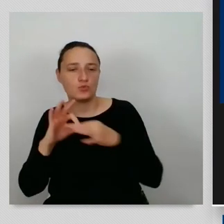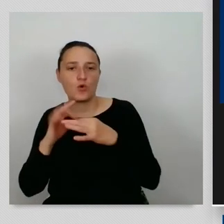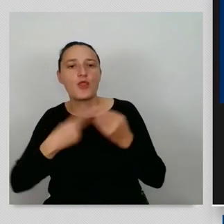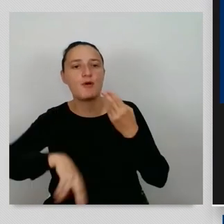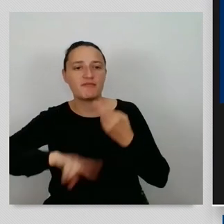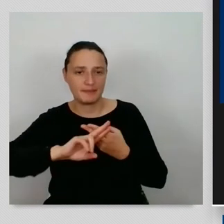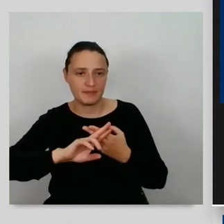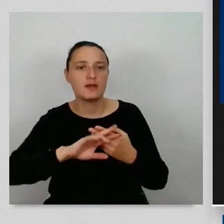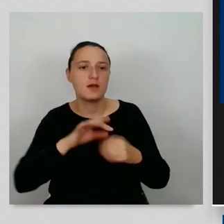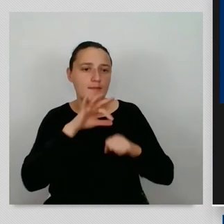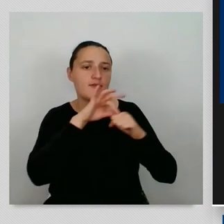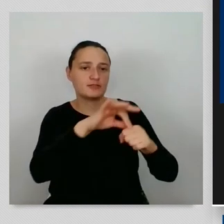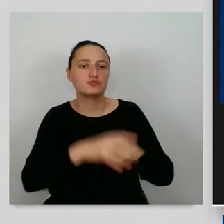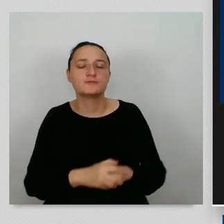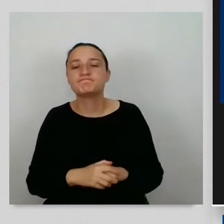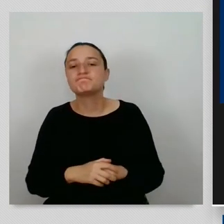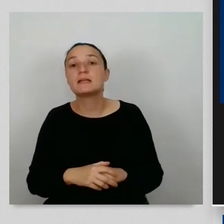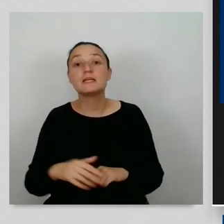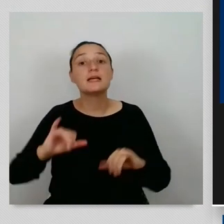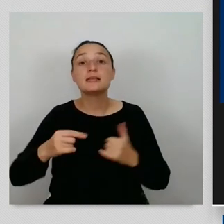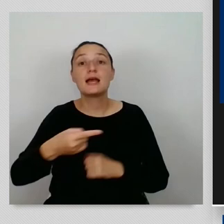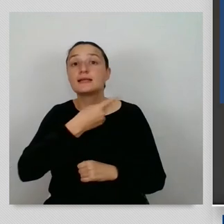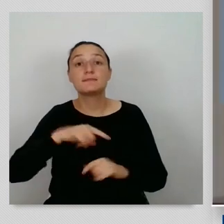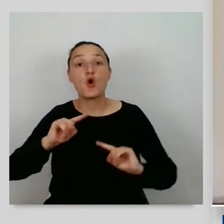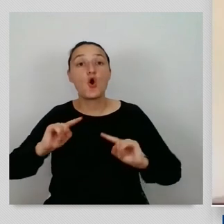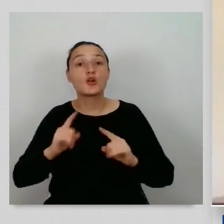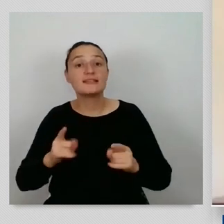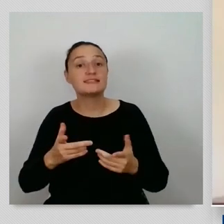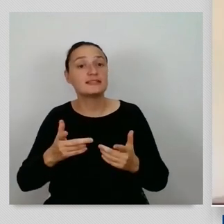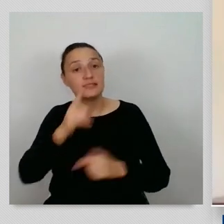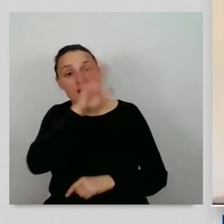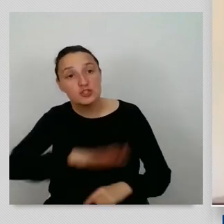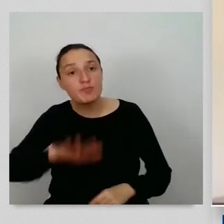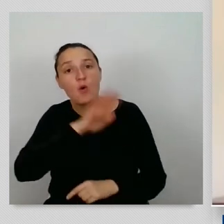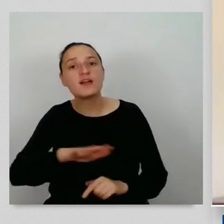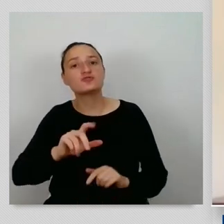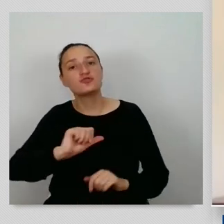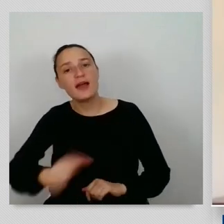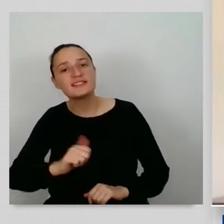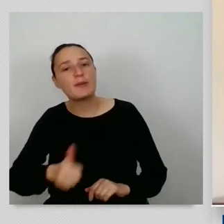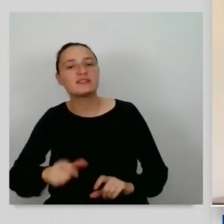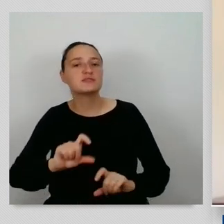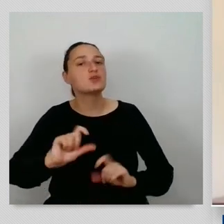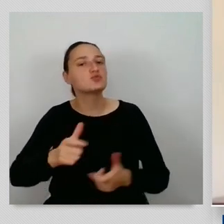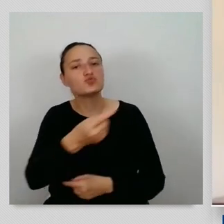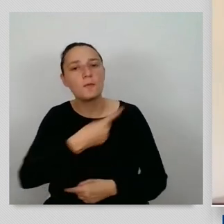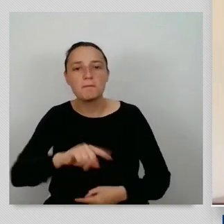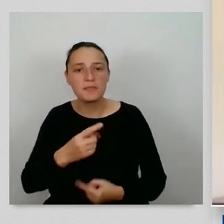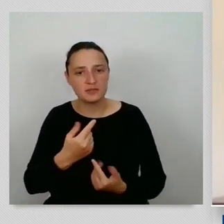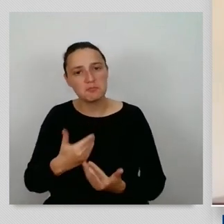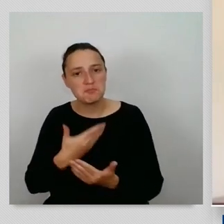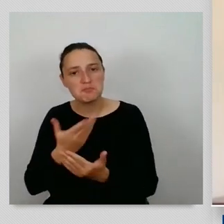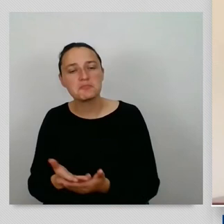jakie jest przesłanie nasze dla organizacji społecznych, dla organizacji eksperckich. Ja widzę tutaj takie